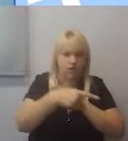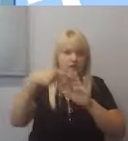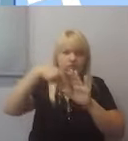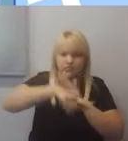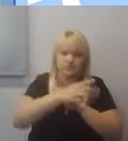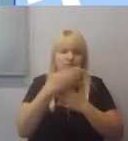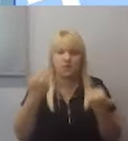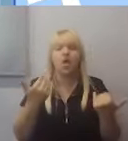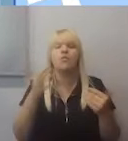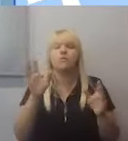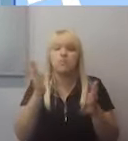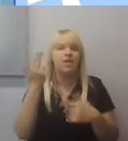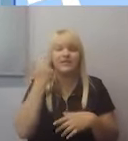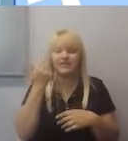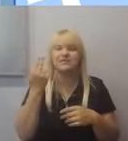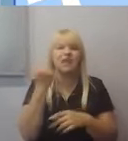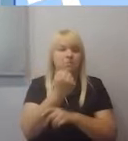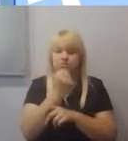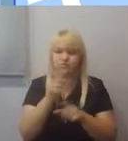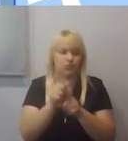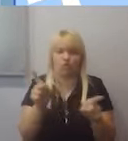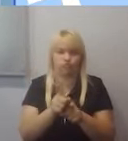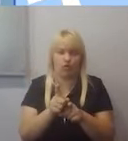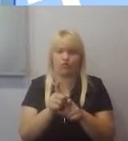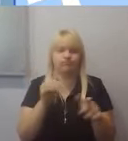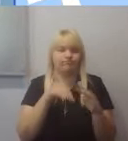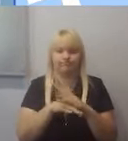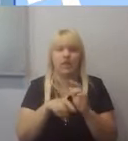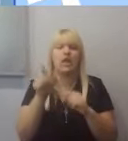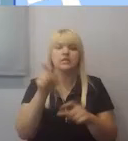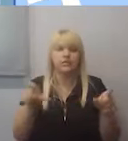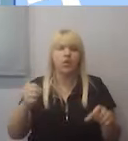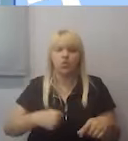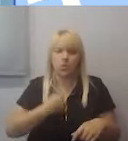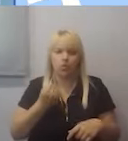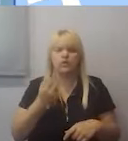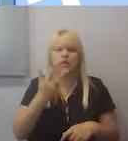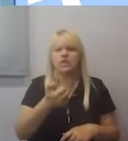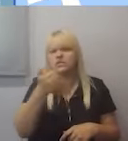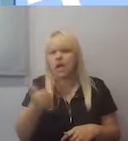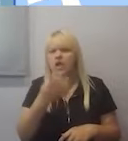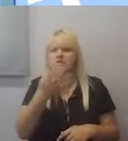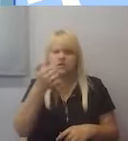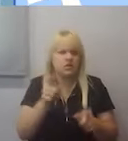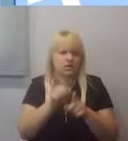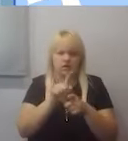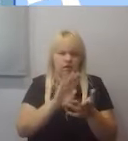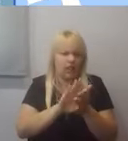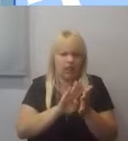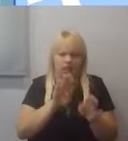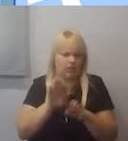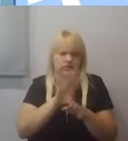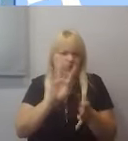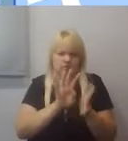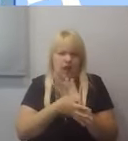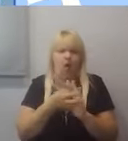t pats apdraudējums pastāv vienkārši nu cilvēkiem ļoti grūti izdzīvot trīs četrus gadus tas līdzīgi kā covid laikā beigā jau bija fat okei nu kā saka es